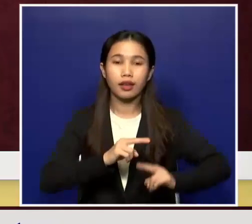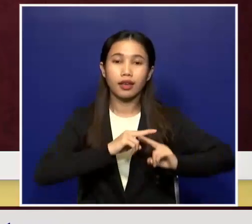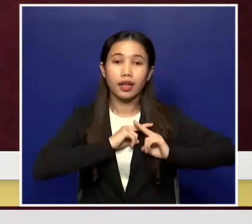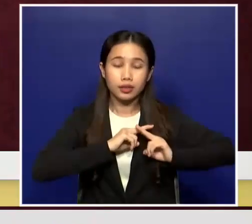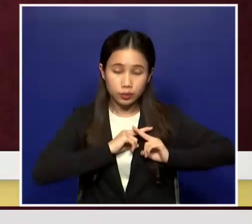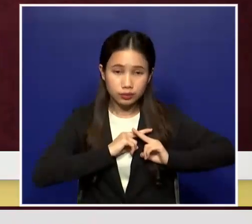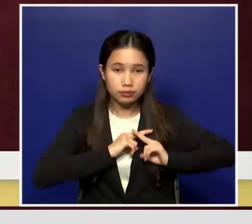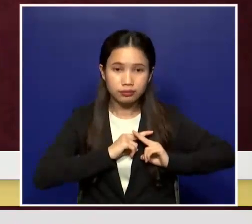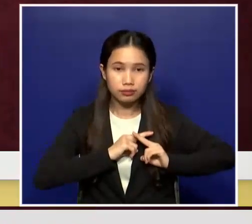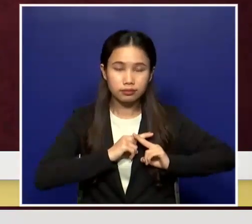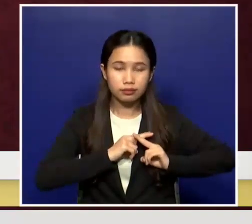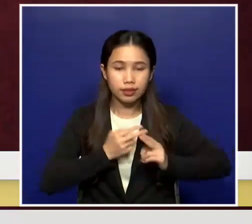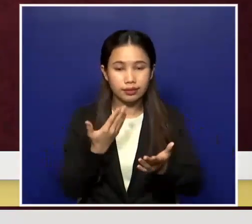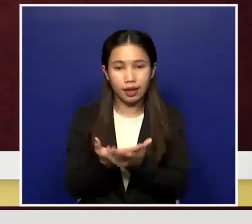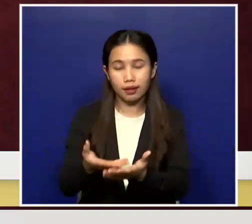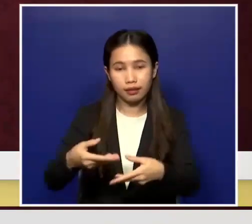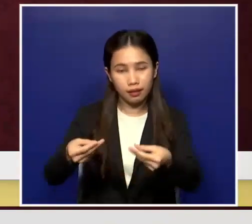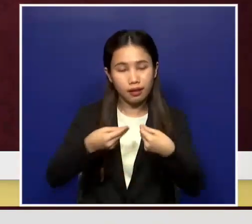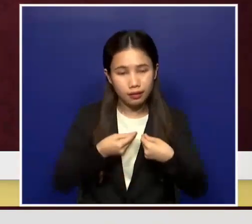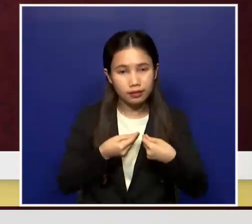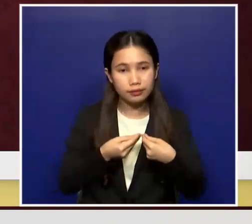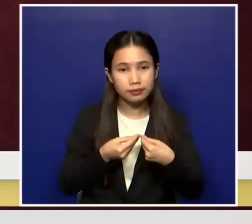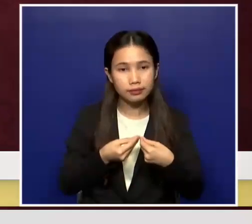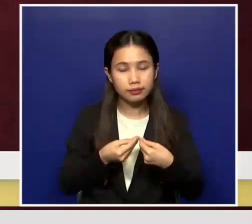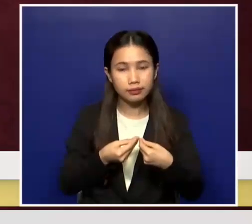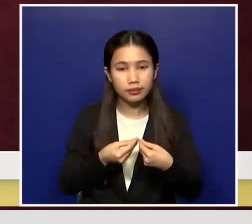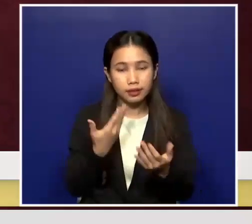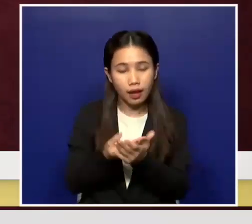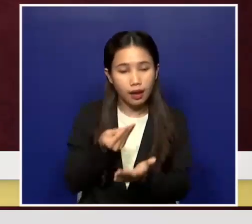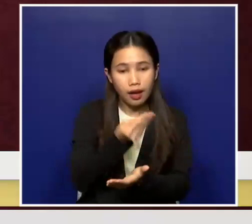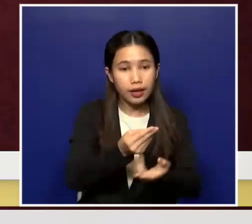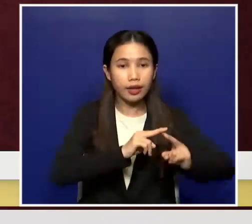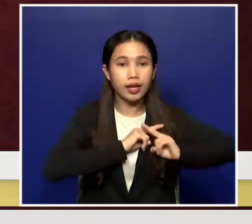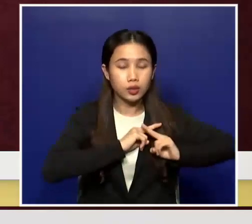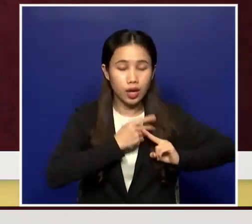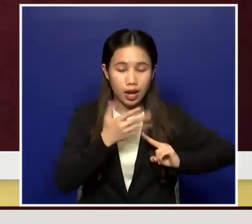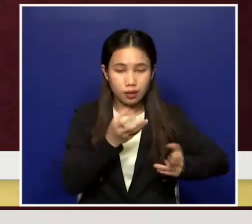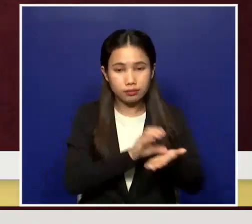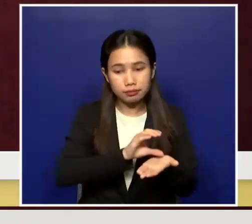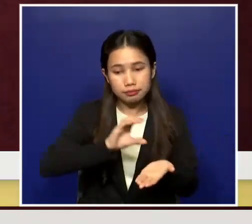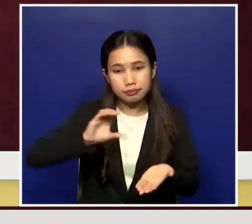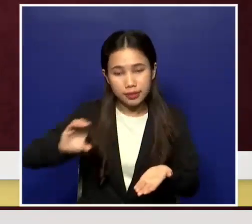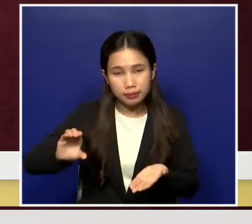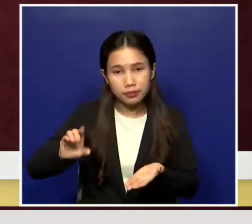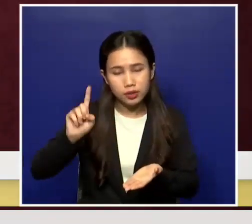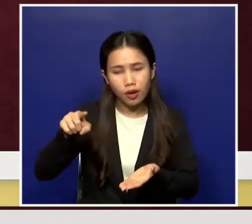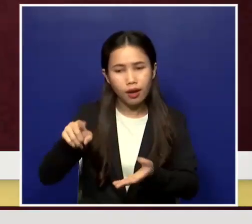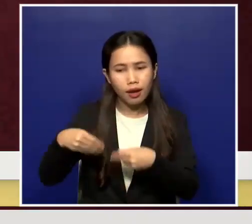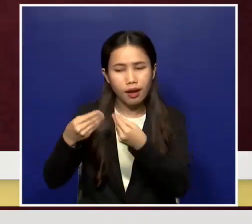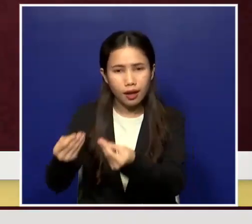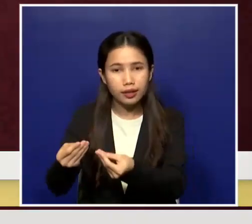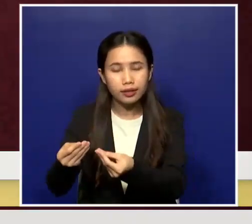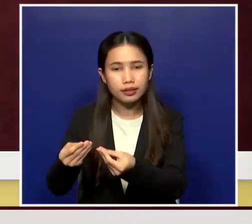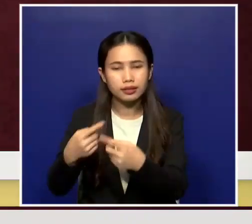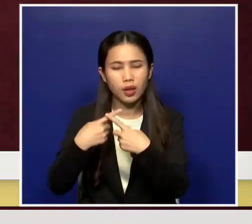ะเป็นคนรับเงินจ่ายเงินผ่านเอกชนแล้วเวลาส่งมอบนะฮะเพราะต้องรัฐส่งให้รัฐไอ้นี่รัฐส่งให้เ